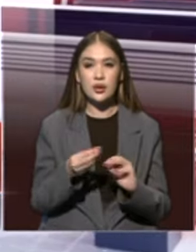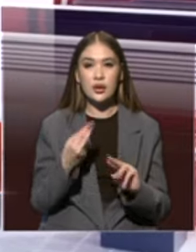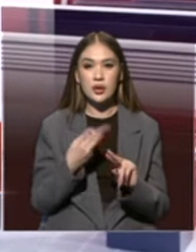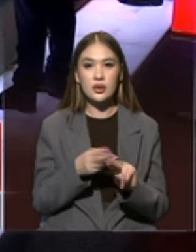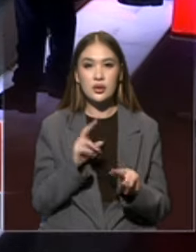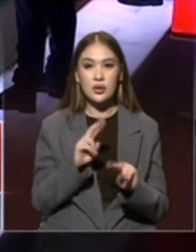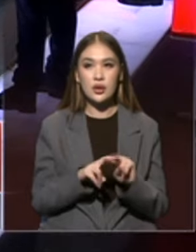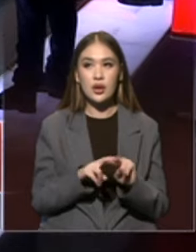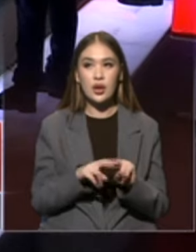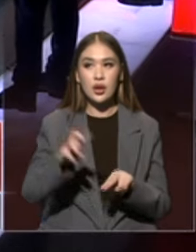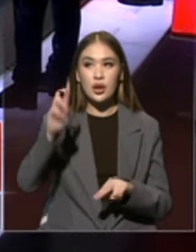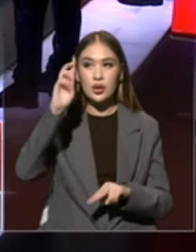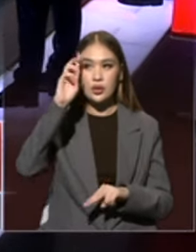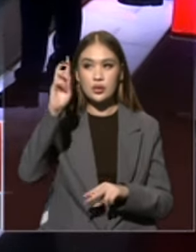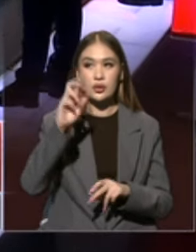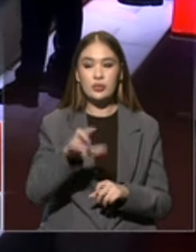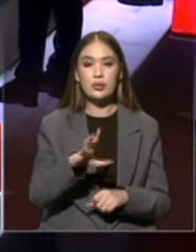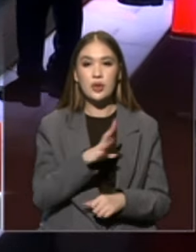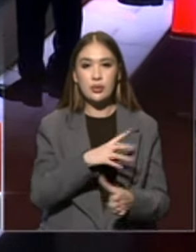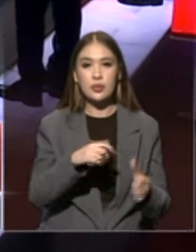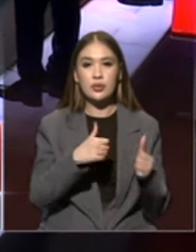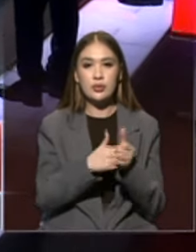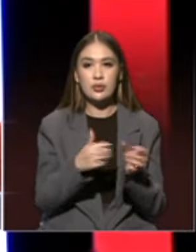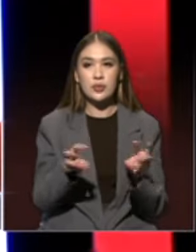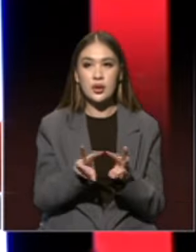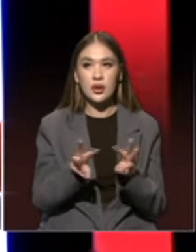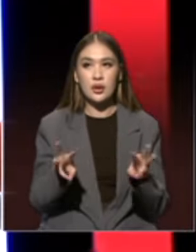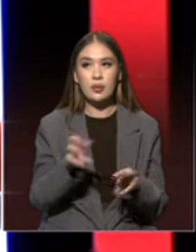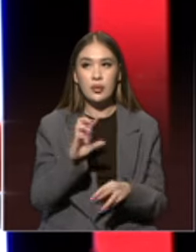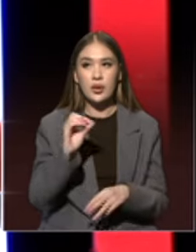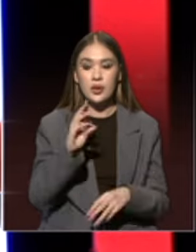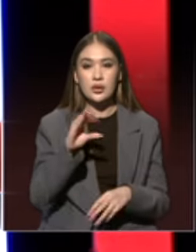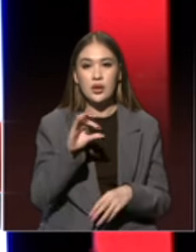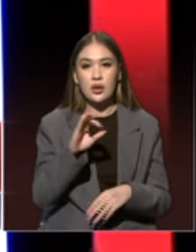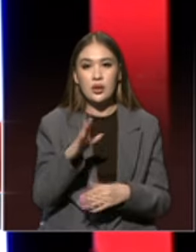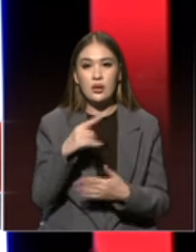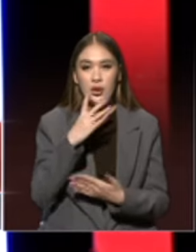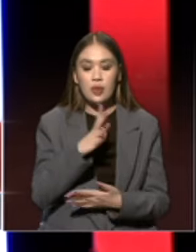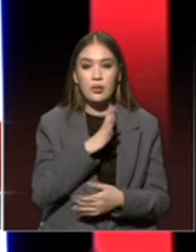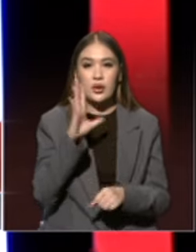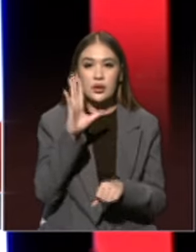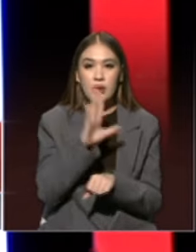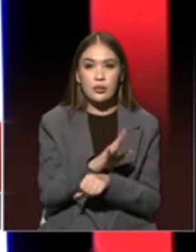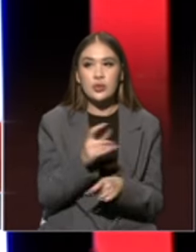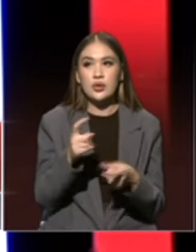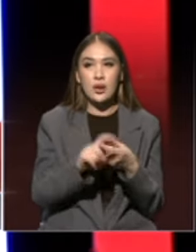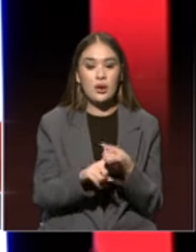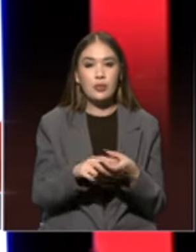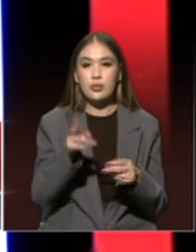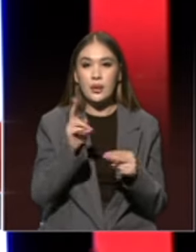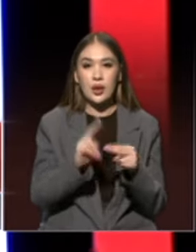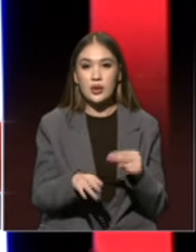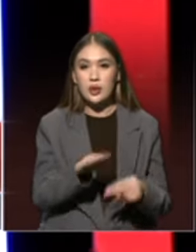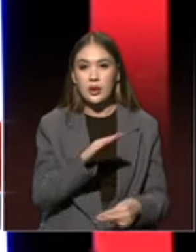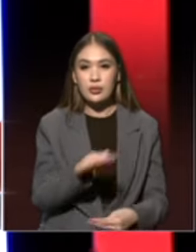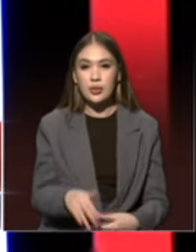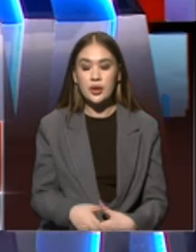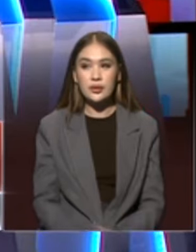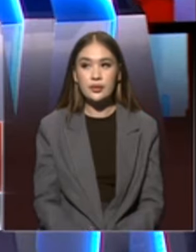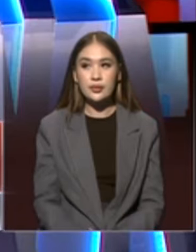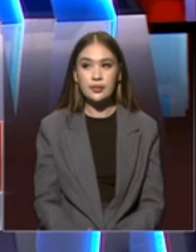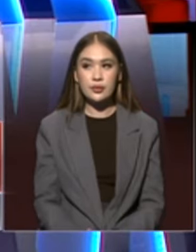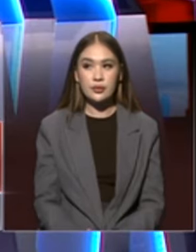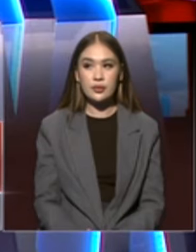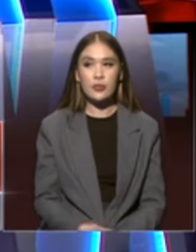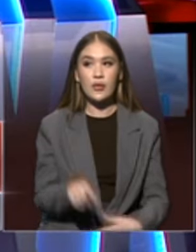Яғни үкімет үкімет басшысы премьер министр Бектенов мырзаның айтып отырған тапсырмасы ертең бір сүгін аяқталмайды. Олжас мырза, мынандай